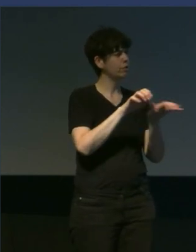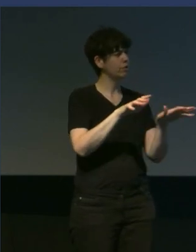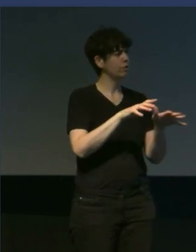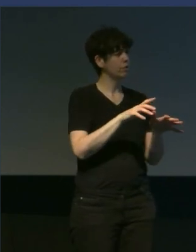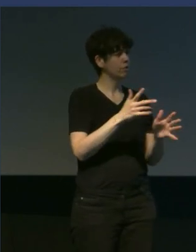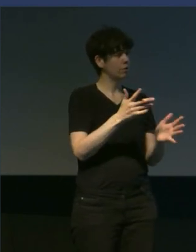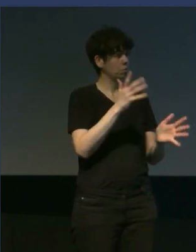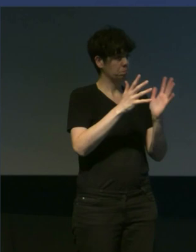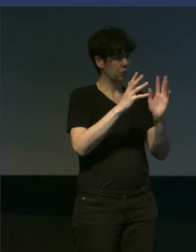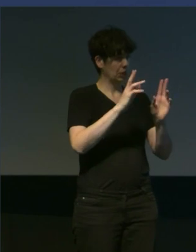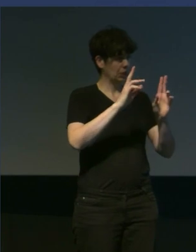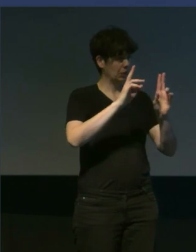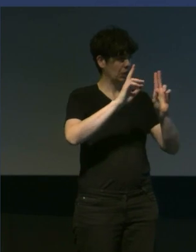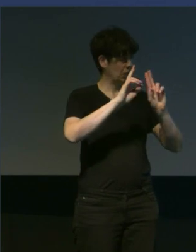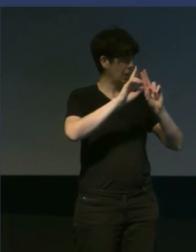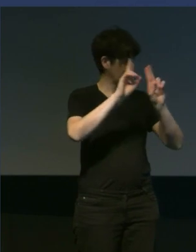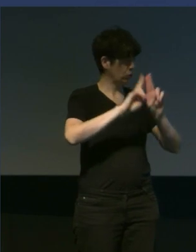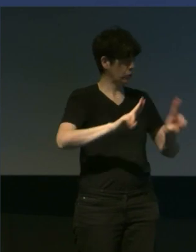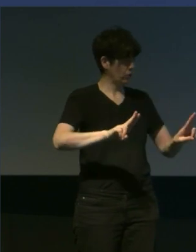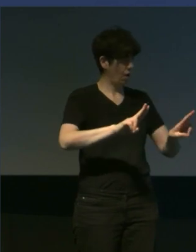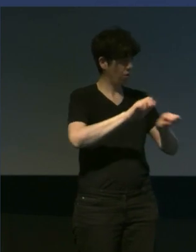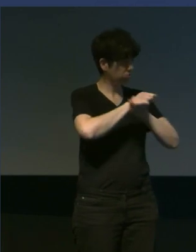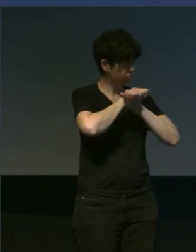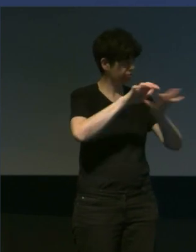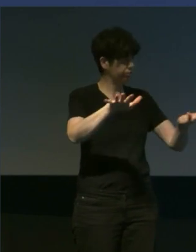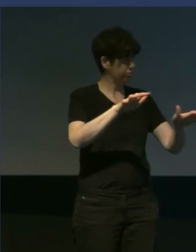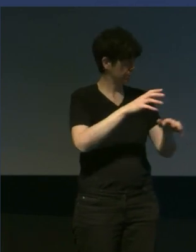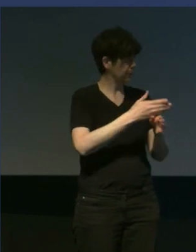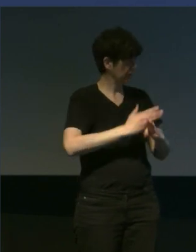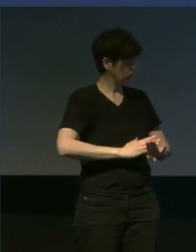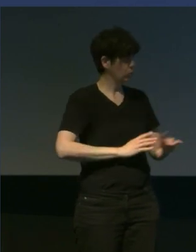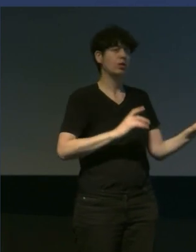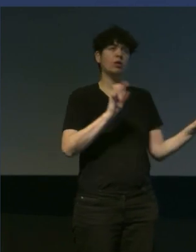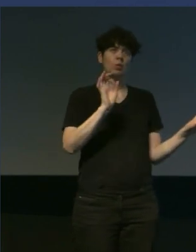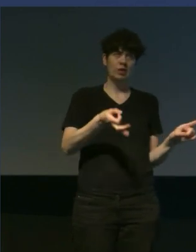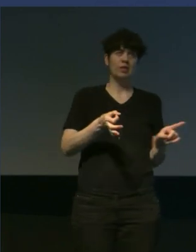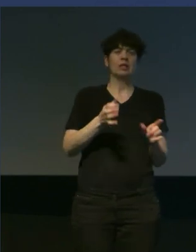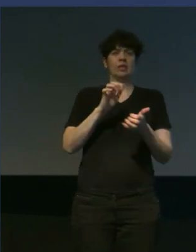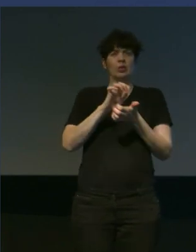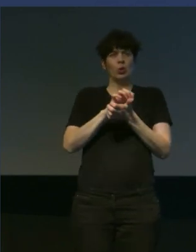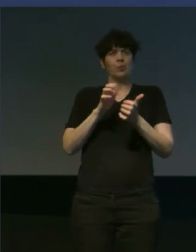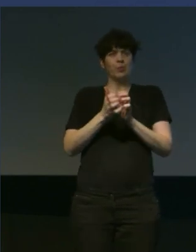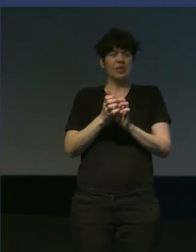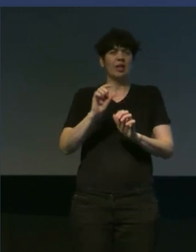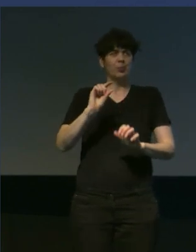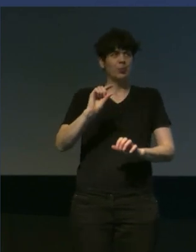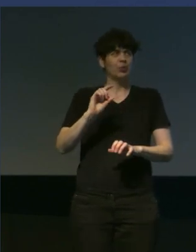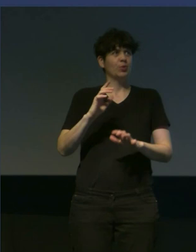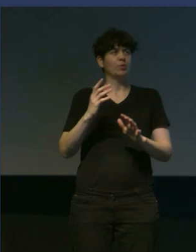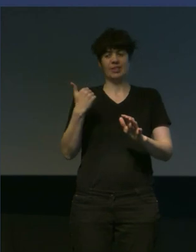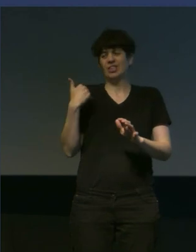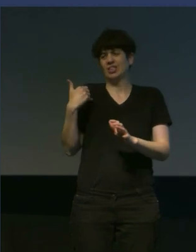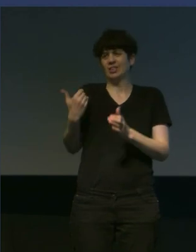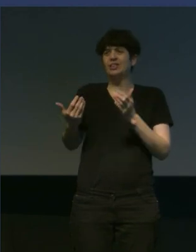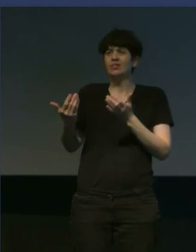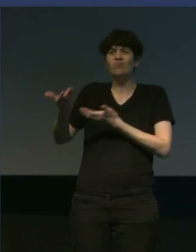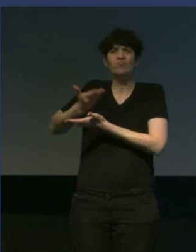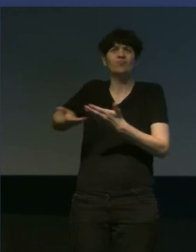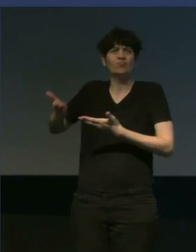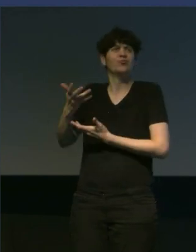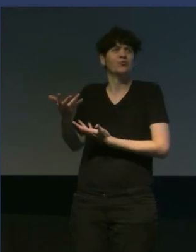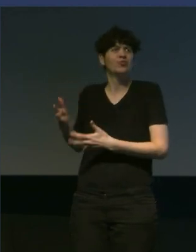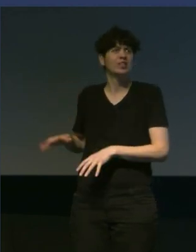à l'international, par exemple? Oui, alors bon, c'est un peu compliqué. On avait fait une discussion juste avant.